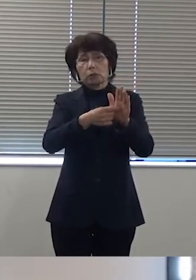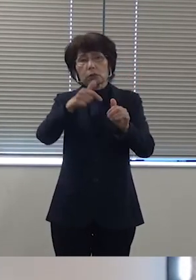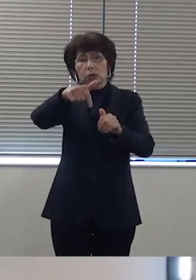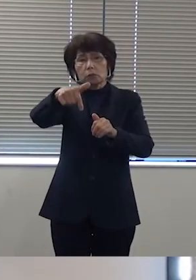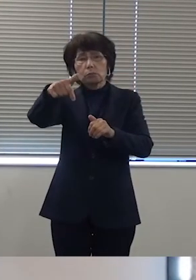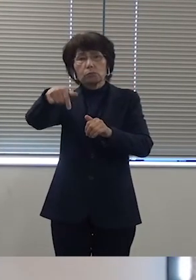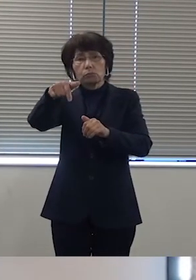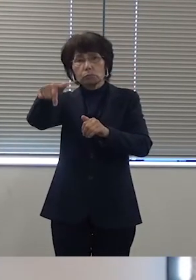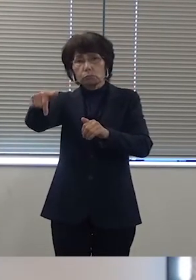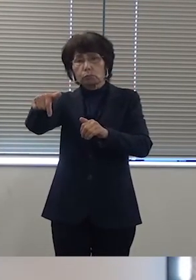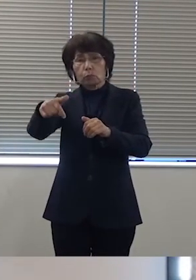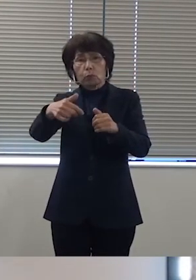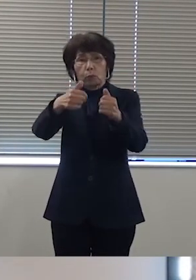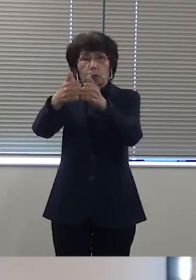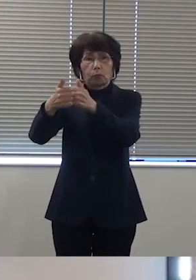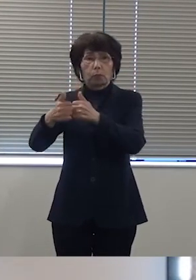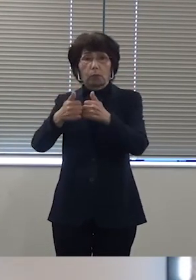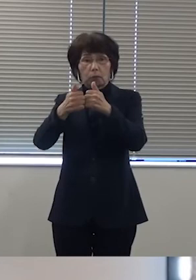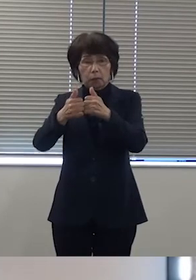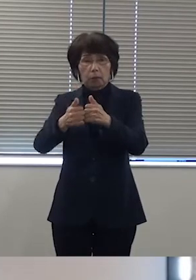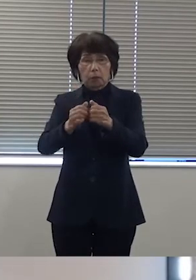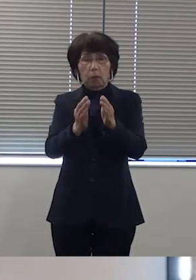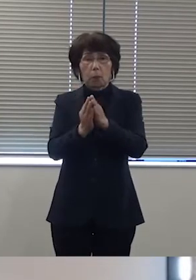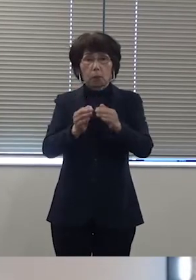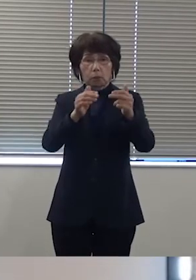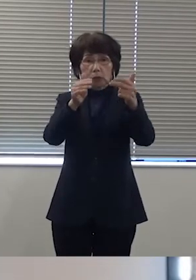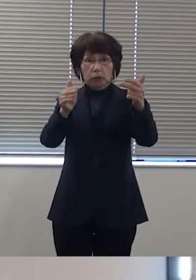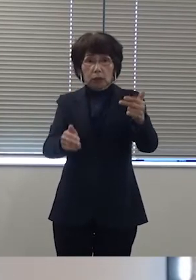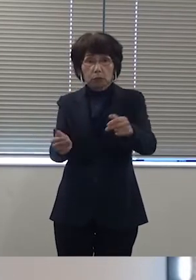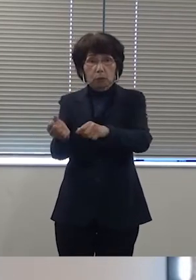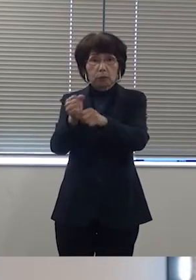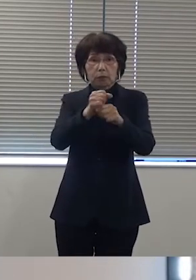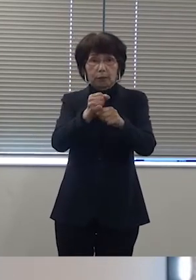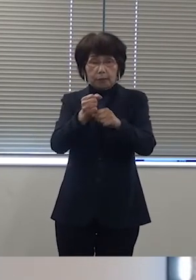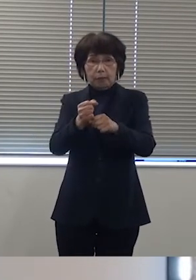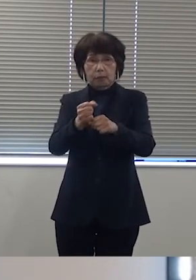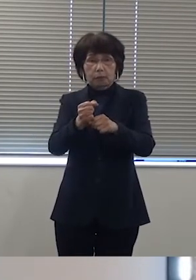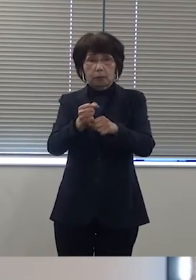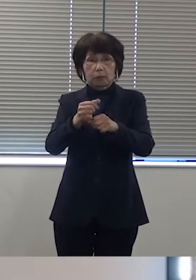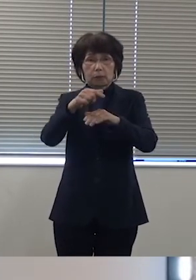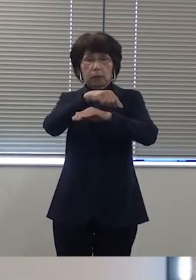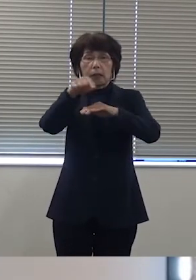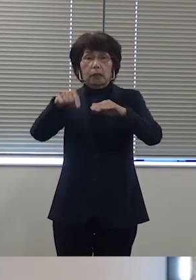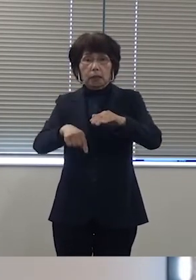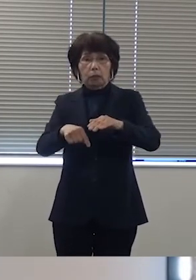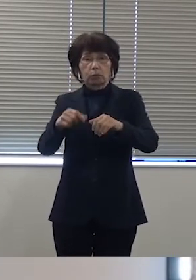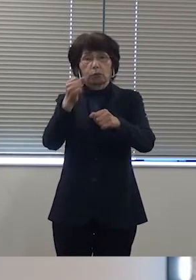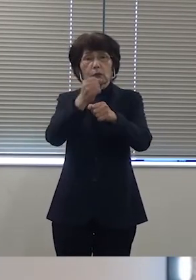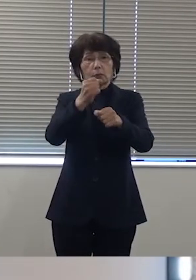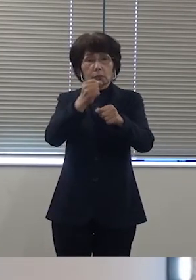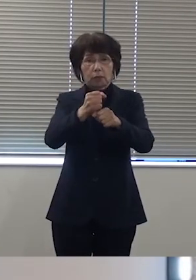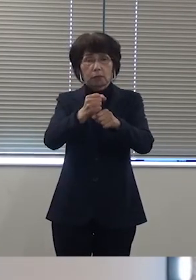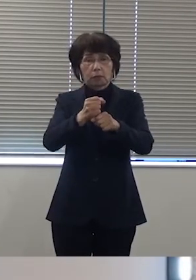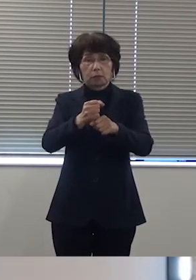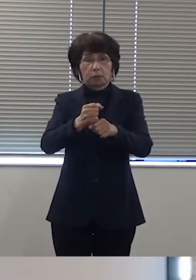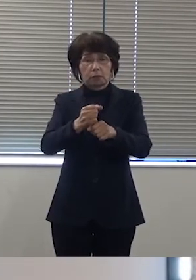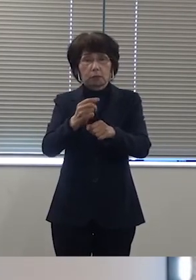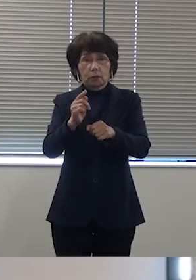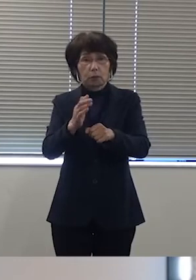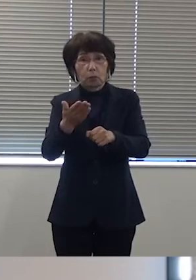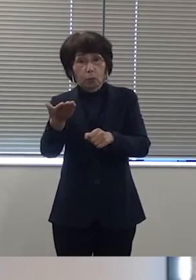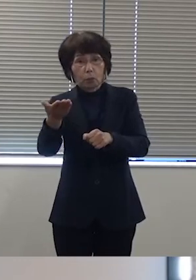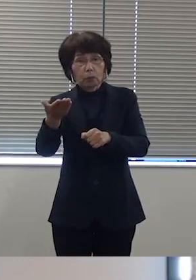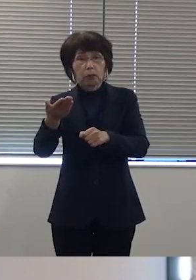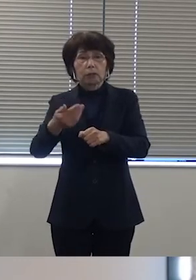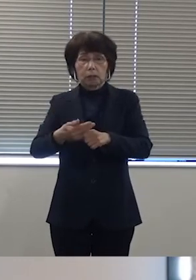ちも確認したんですけど、そうするといろんな法人間同士でいろんな話も起こるし、今国の方のですね、